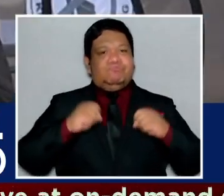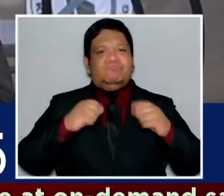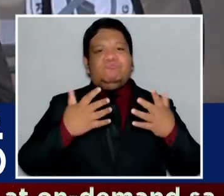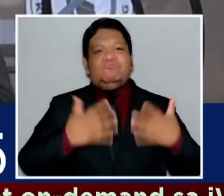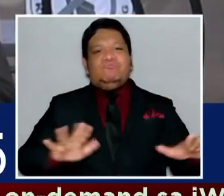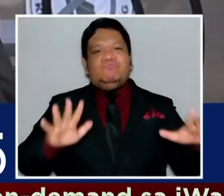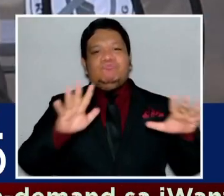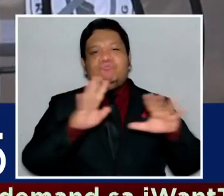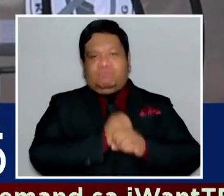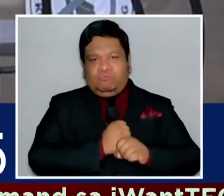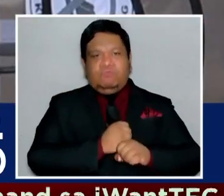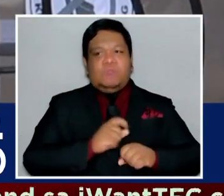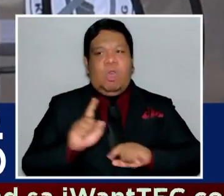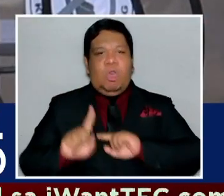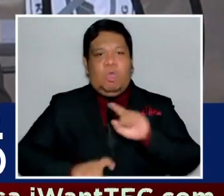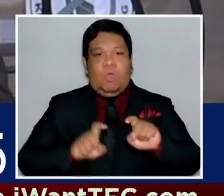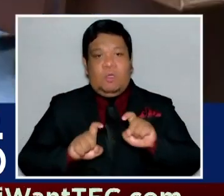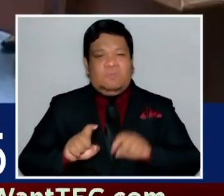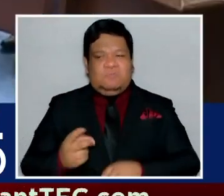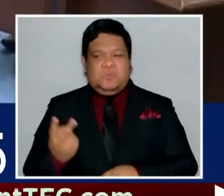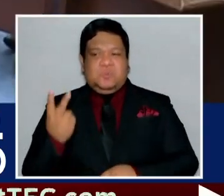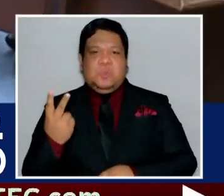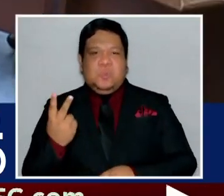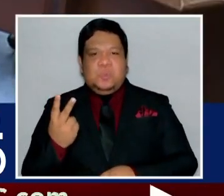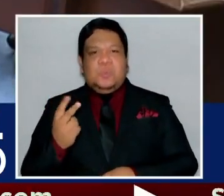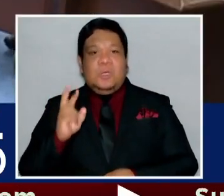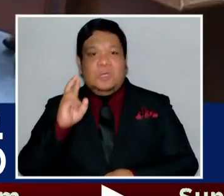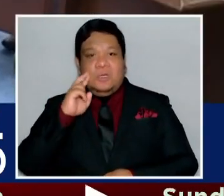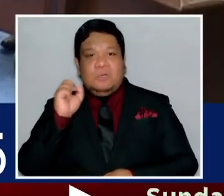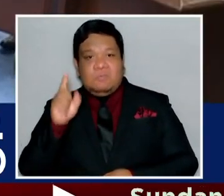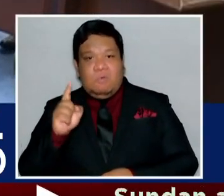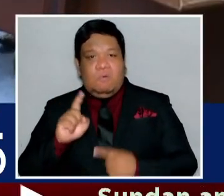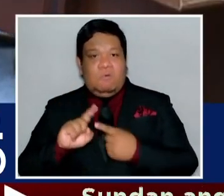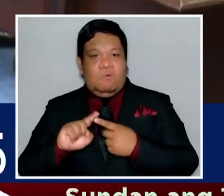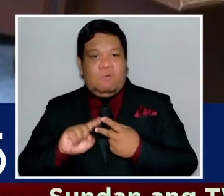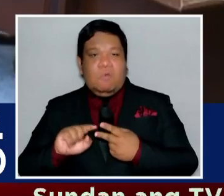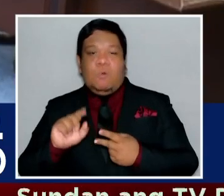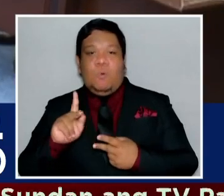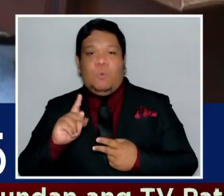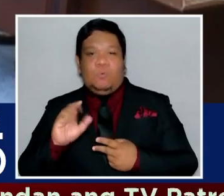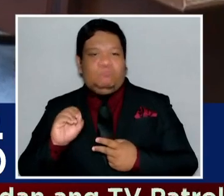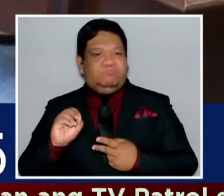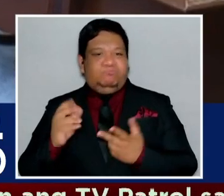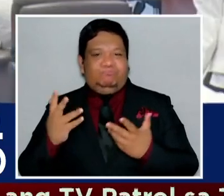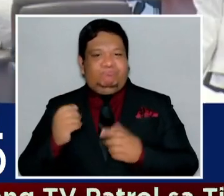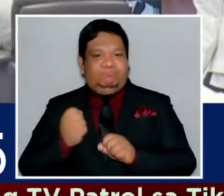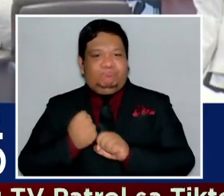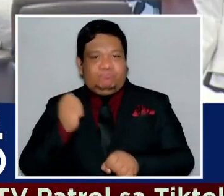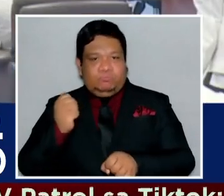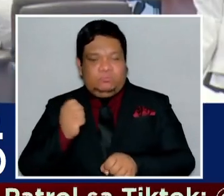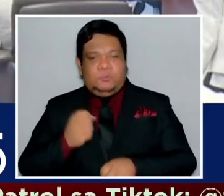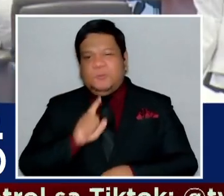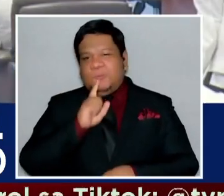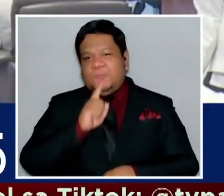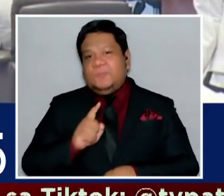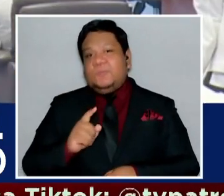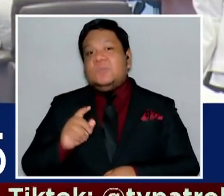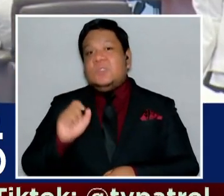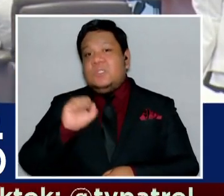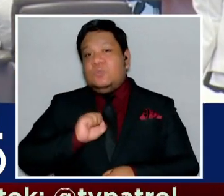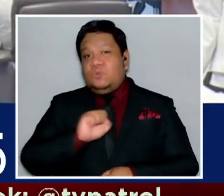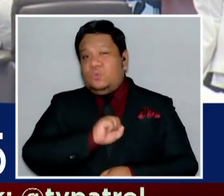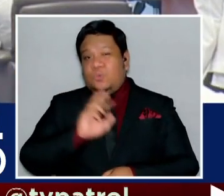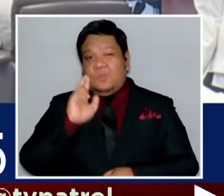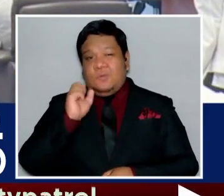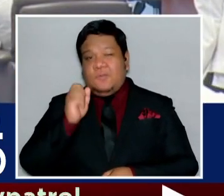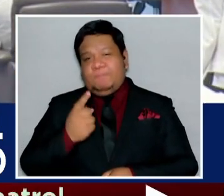Senator Risa Ontiveros lang ang kumontra rito. Dismayado si Ontiveros sa nangyari sa sesyon kagabi, sabay apila sa mga kapwa